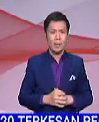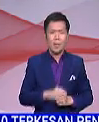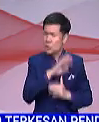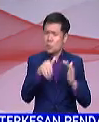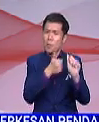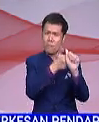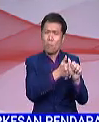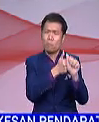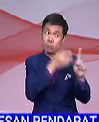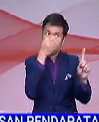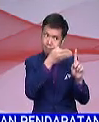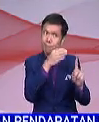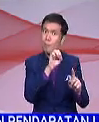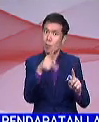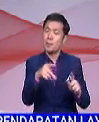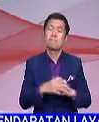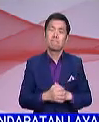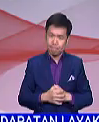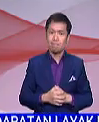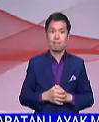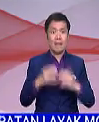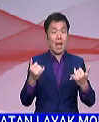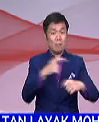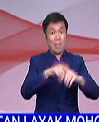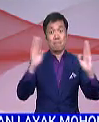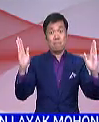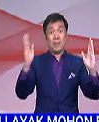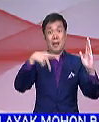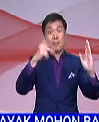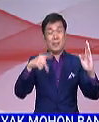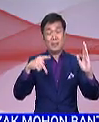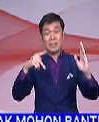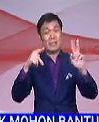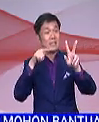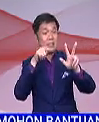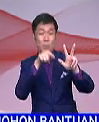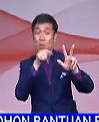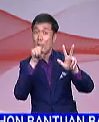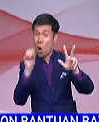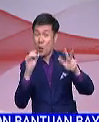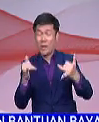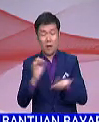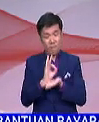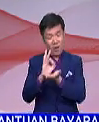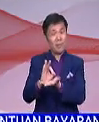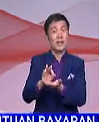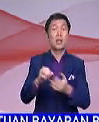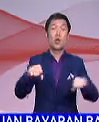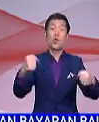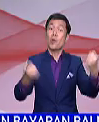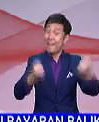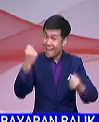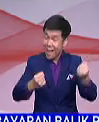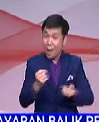telah ditetapkan. Dalam tempoh Perintah Kawalan Pergerakan 3.0, operasi feri kenderaan ke Labuan